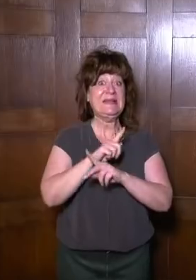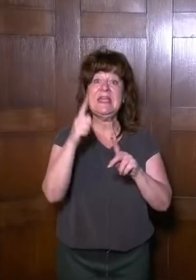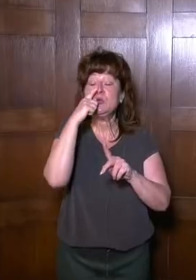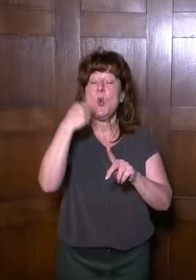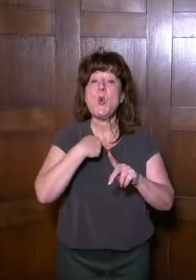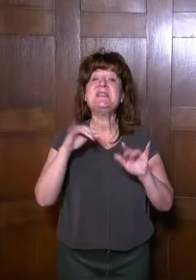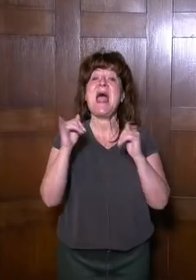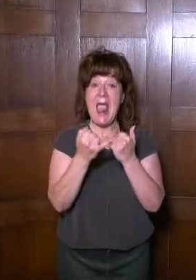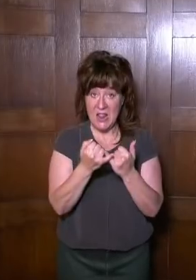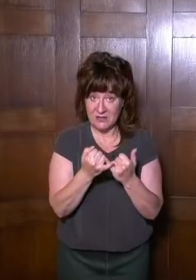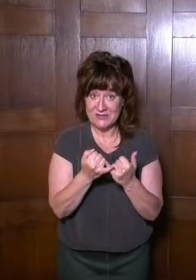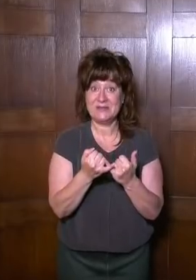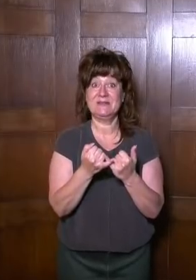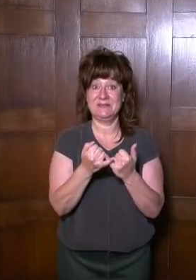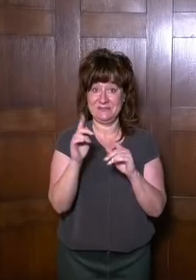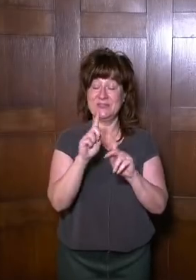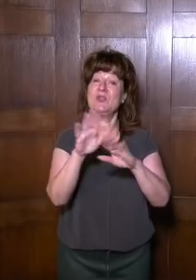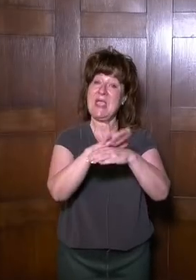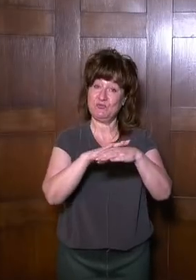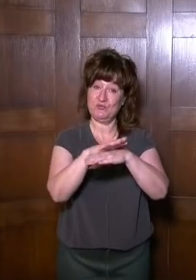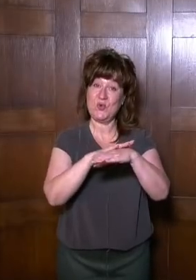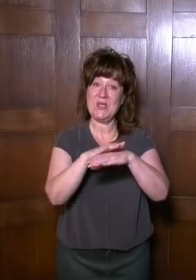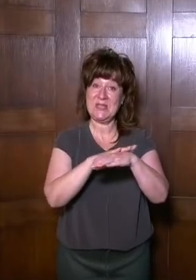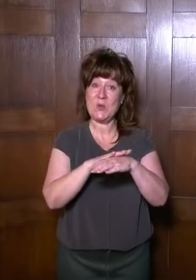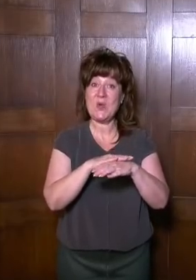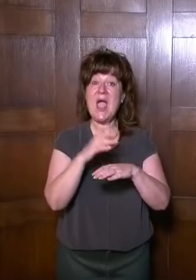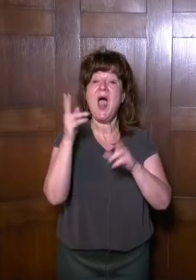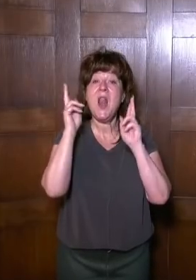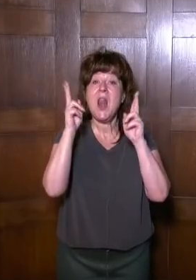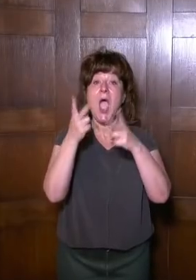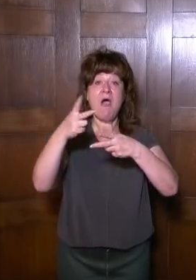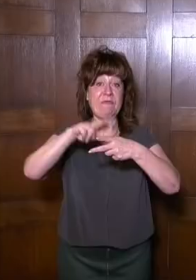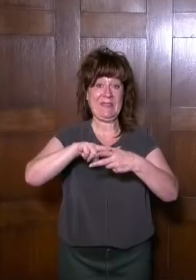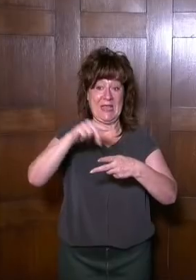Eltern, sondern weil es hier jetzt keinen Vertreter der Lehrerschaft gibt,